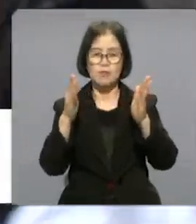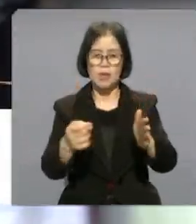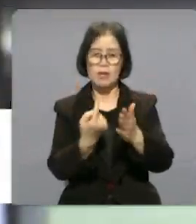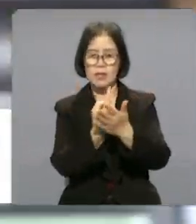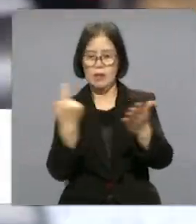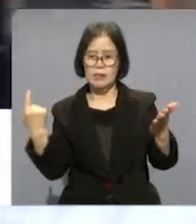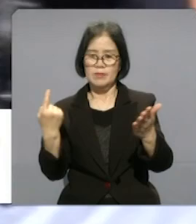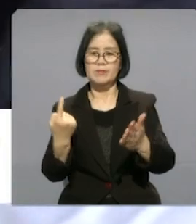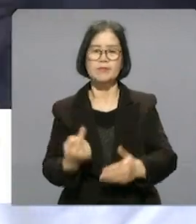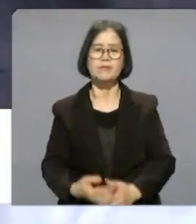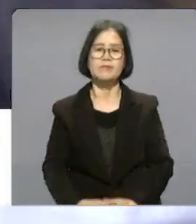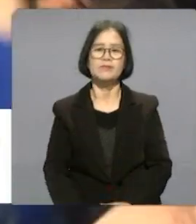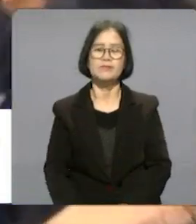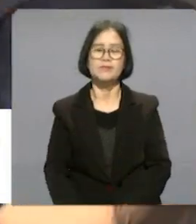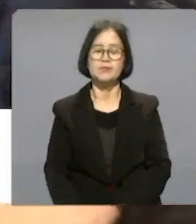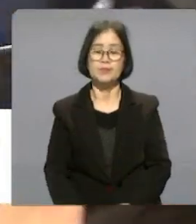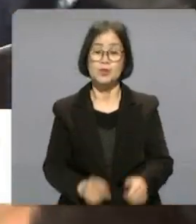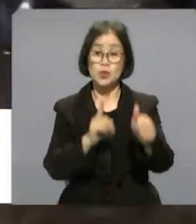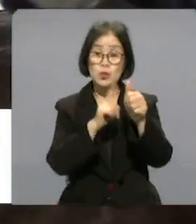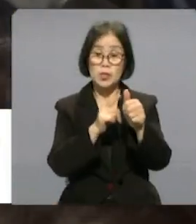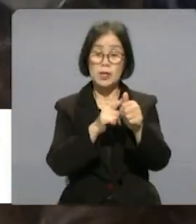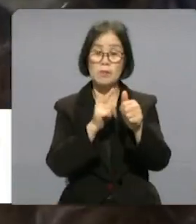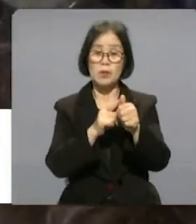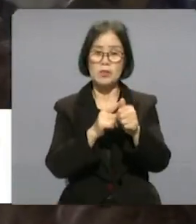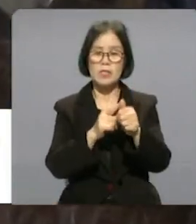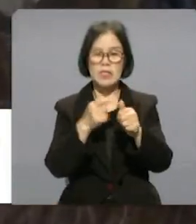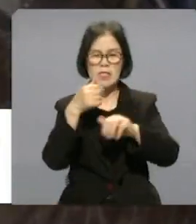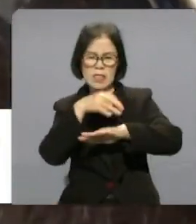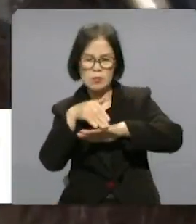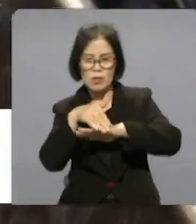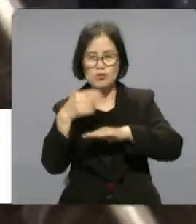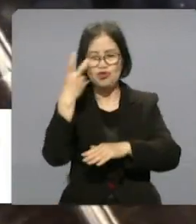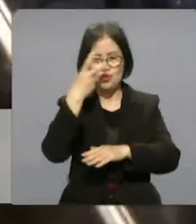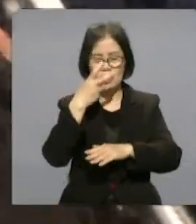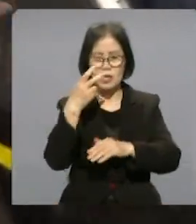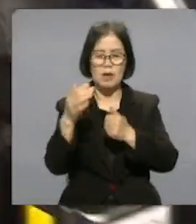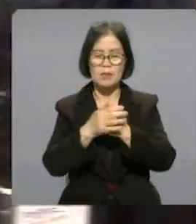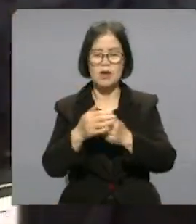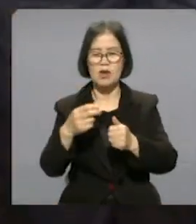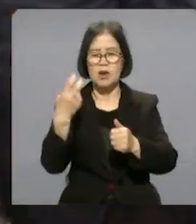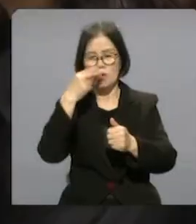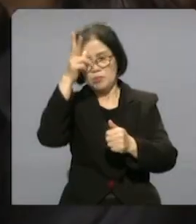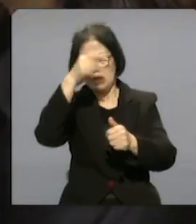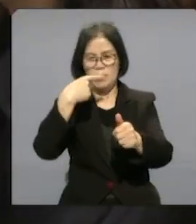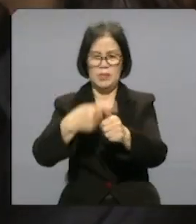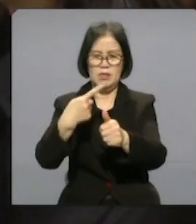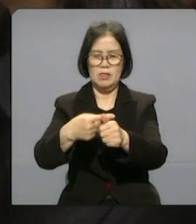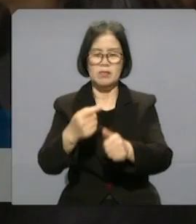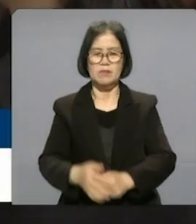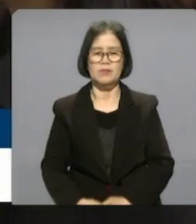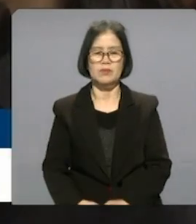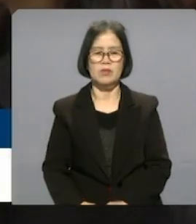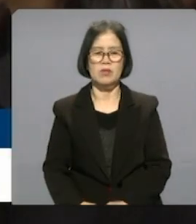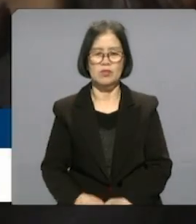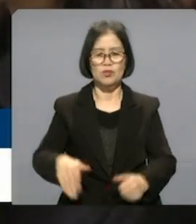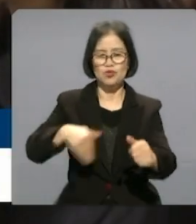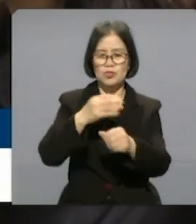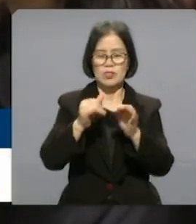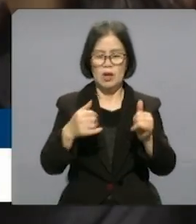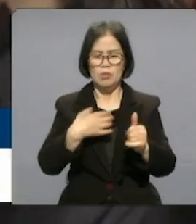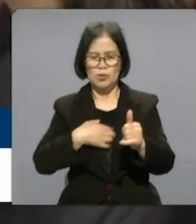나왔습니다. 송 전 대표는 기획수사라며 검찰을 비난했습니다. 주위 사람을 괴롭히지